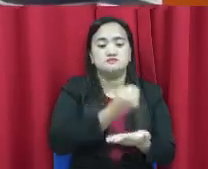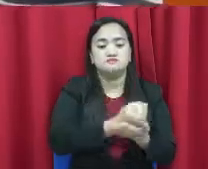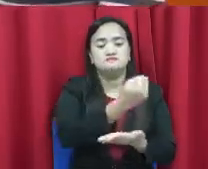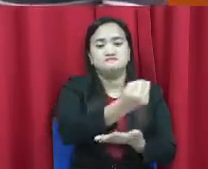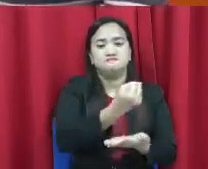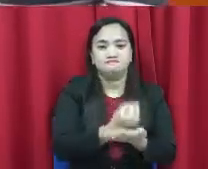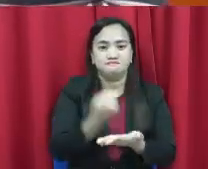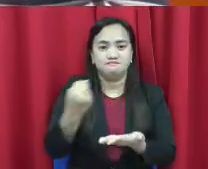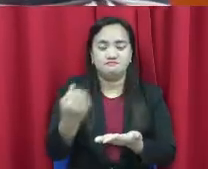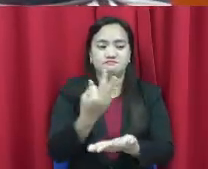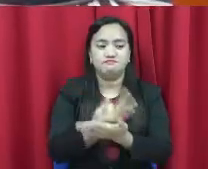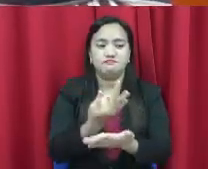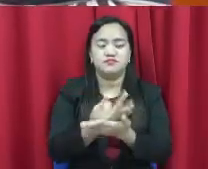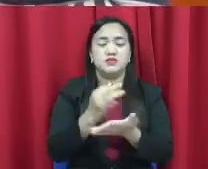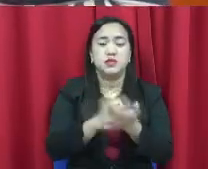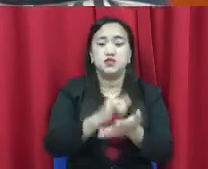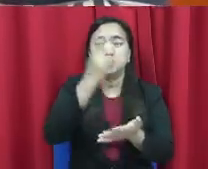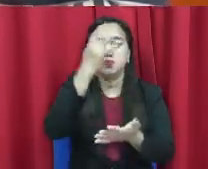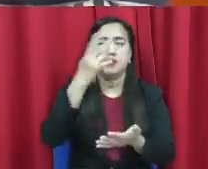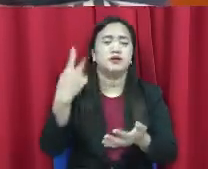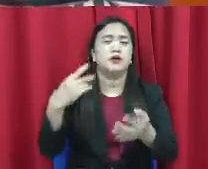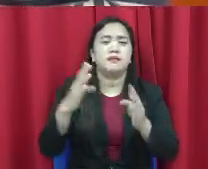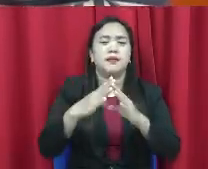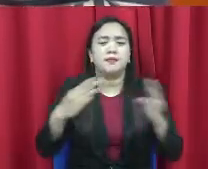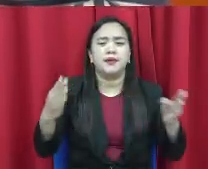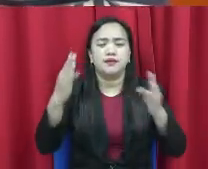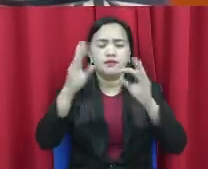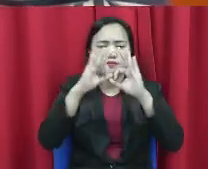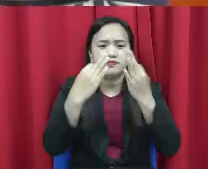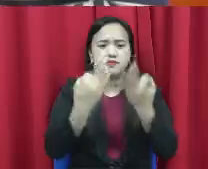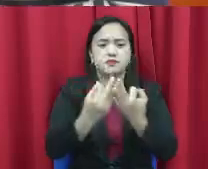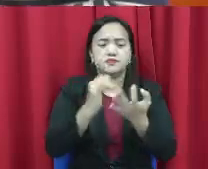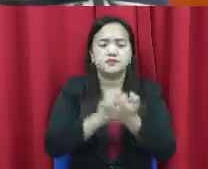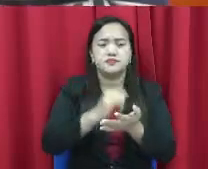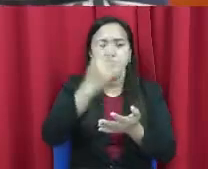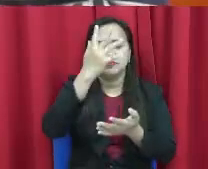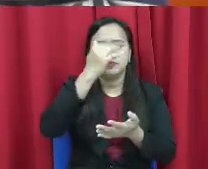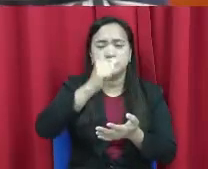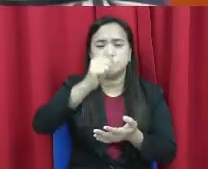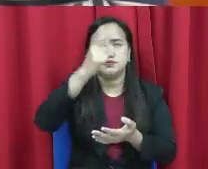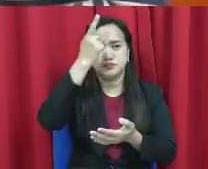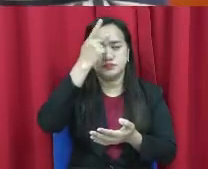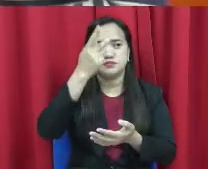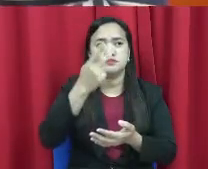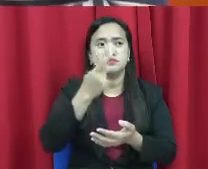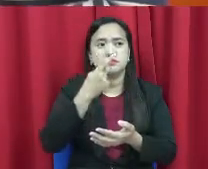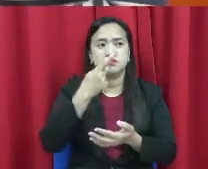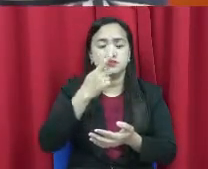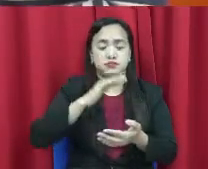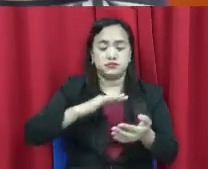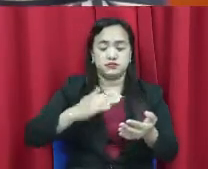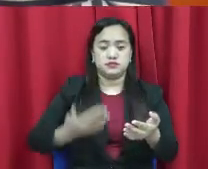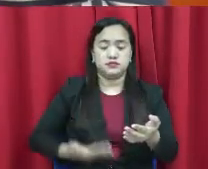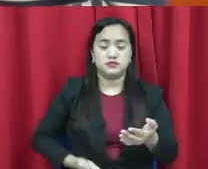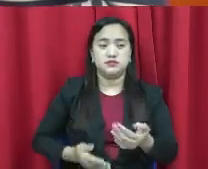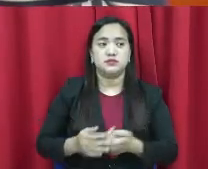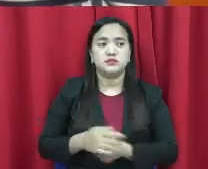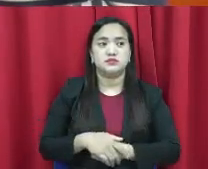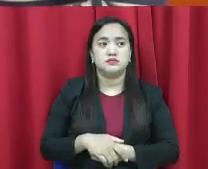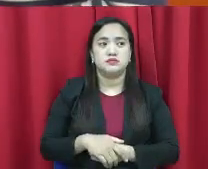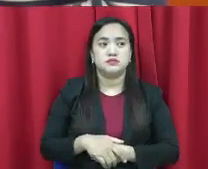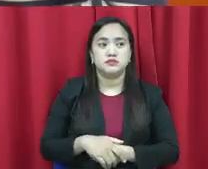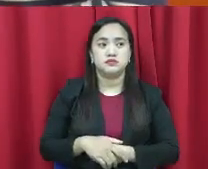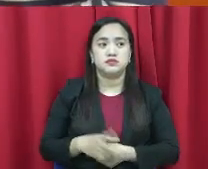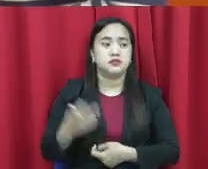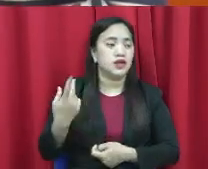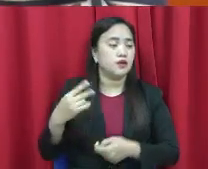o malaki talaga ang problema yung magulang yung anak mismo ng kanyang ng kanyang apo ay